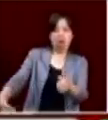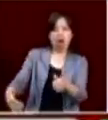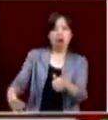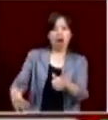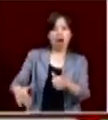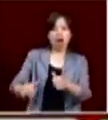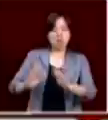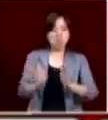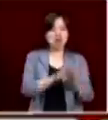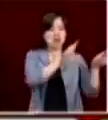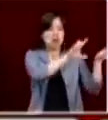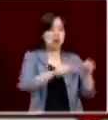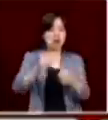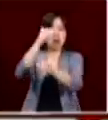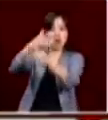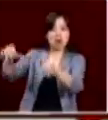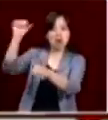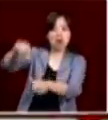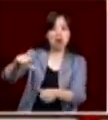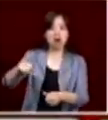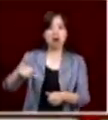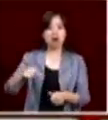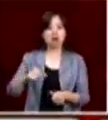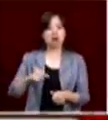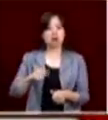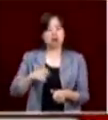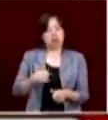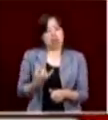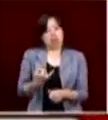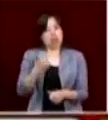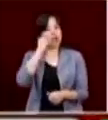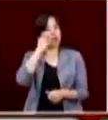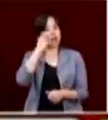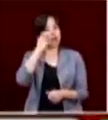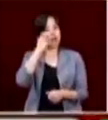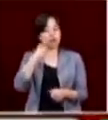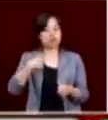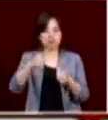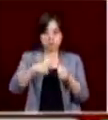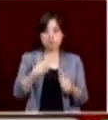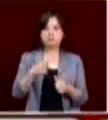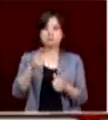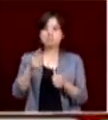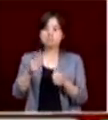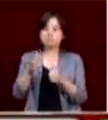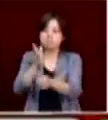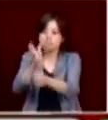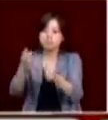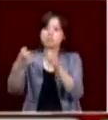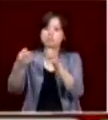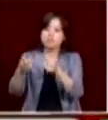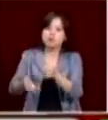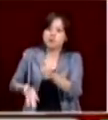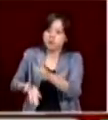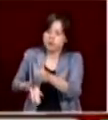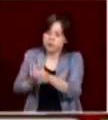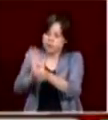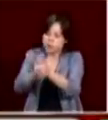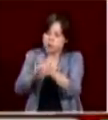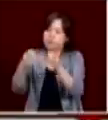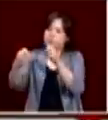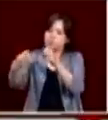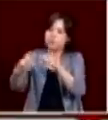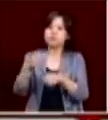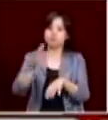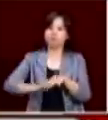虽按照党章的处理，我有这种我绝对别安尼做。我以首先一定好好甲伊讨论啦，好甲伊讲，好甲伊讲。